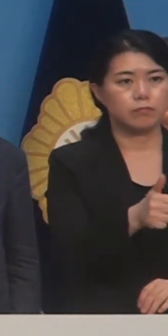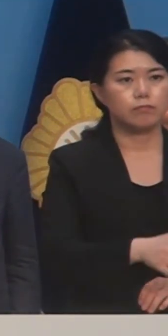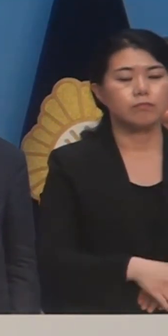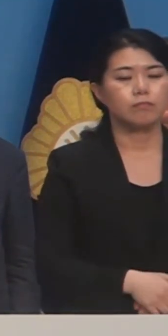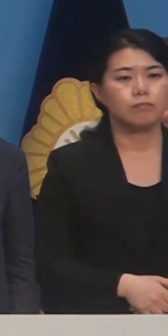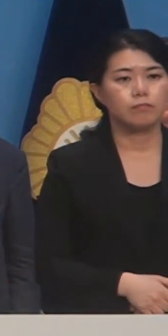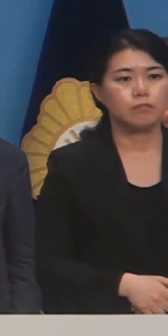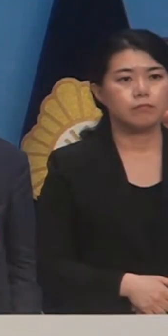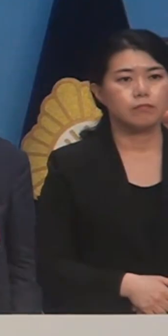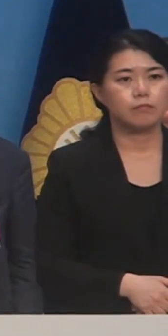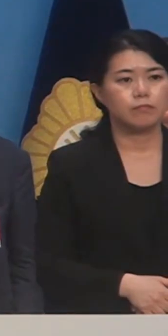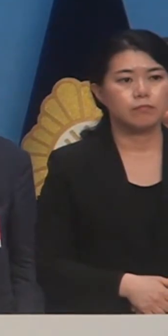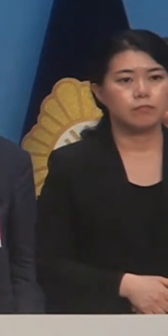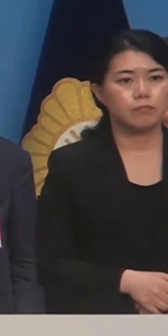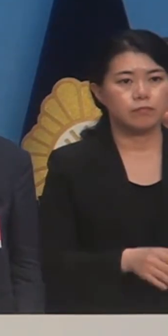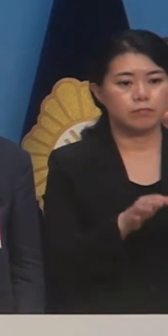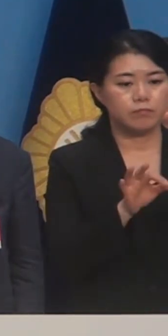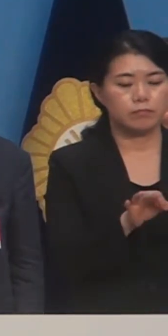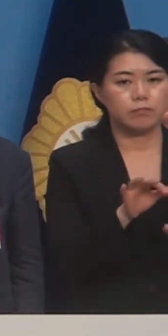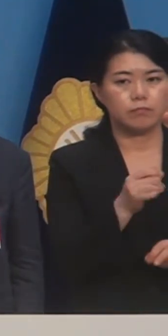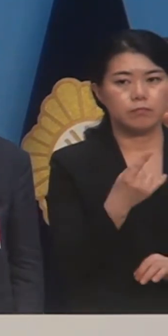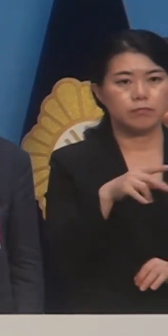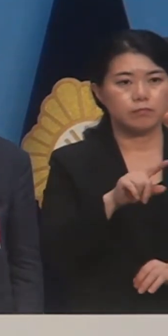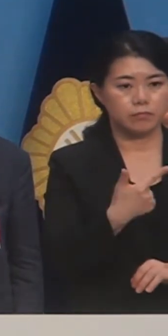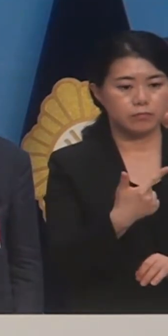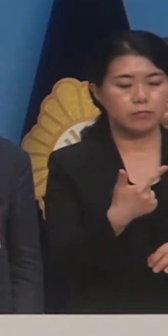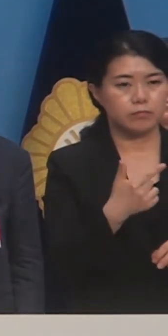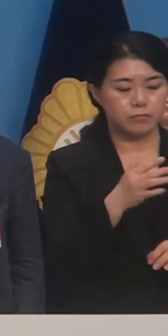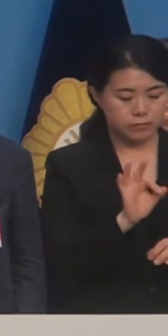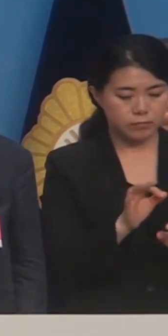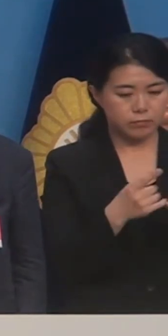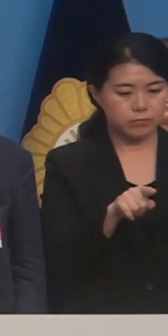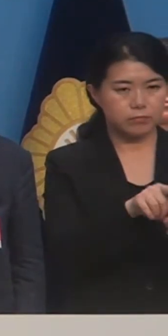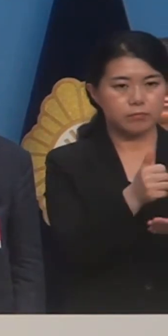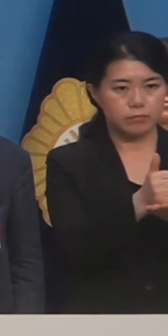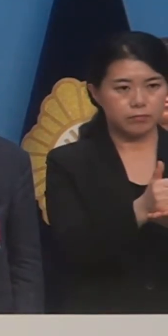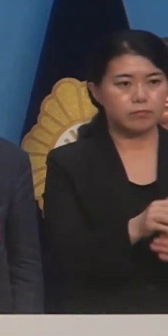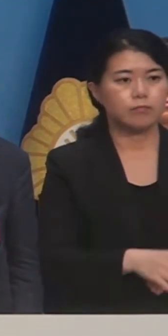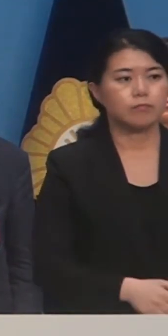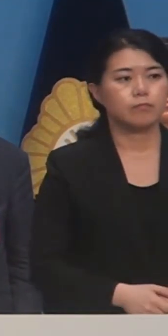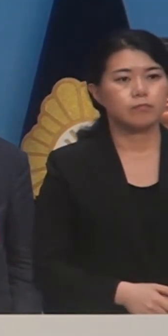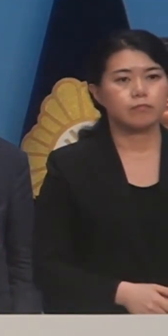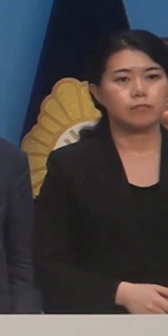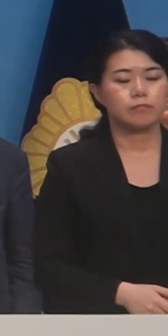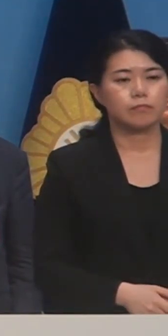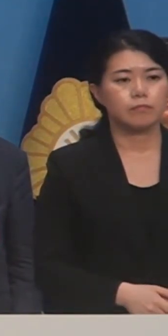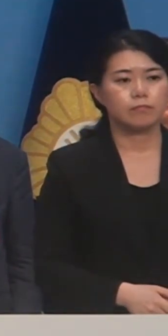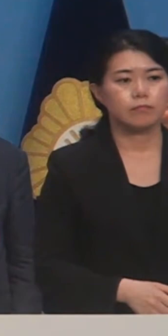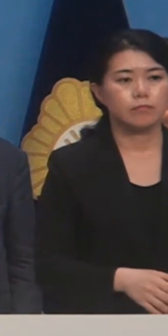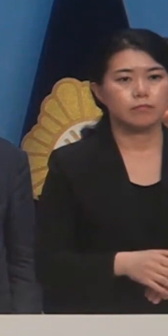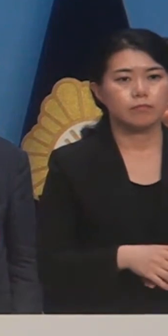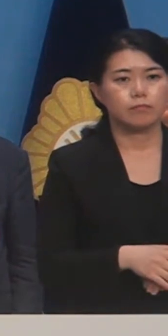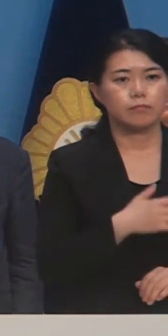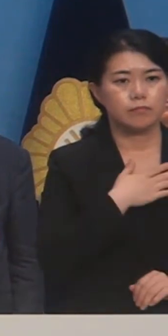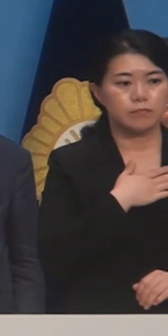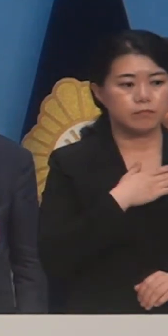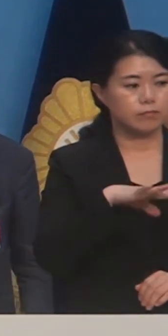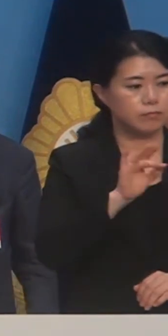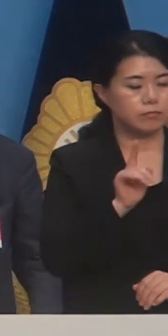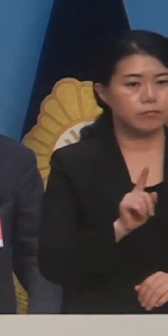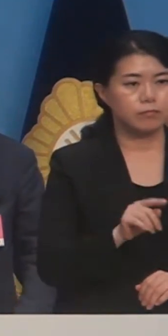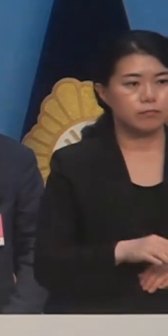회장님, 김상순, 김혜창 공동의장님께서 이렇게 함께 해주셨습니다. 제가 그러면